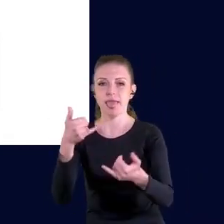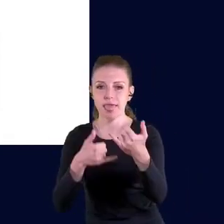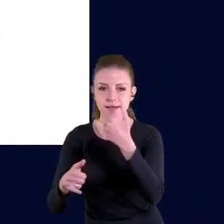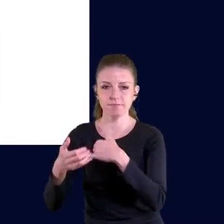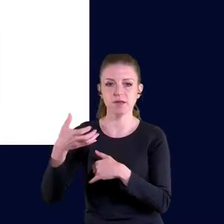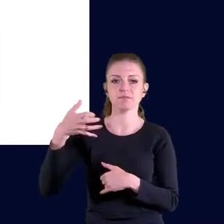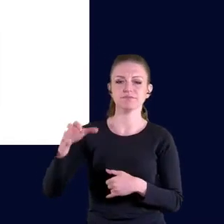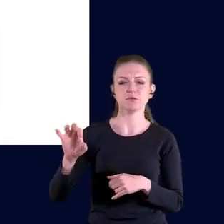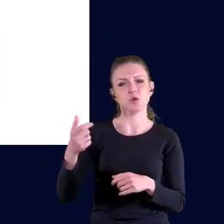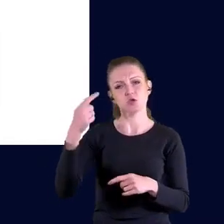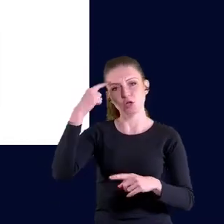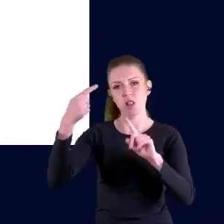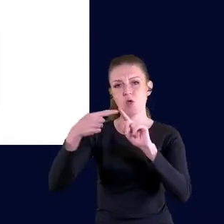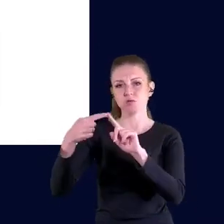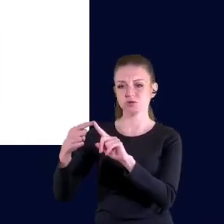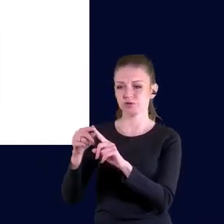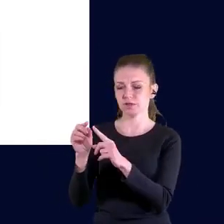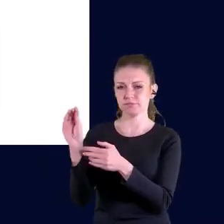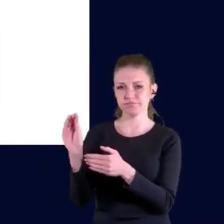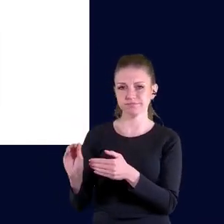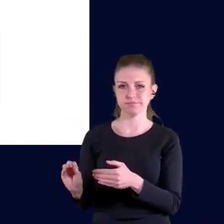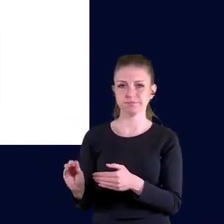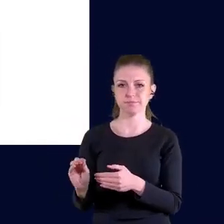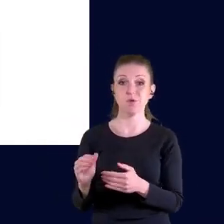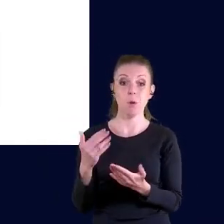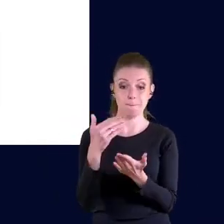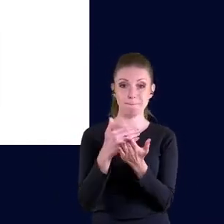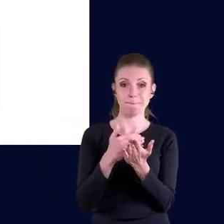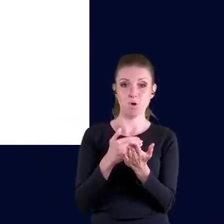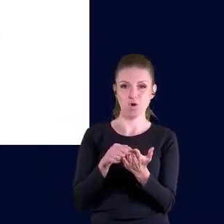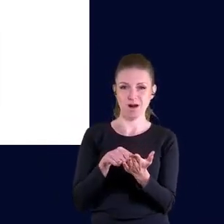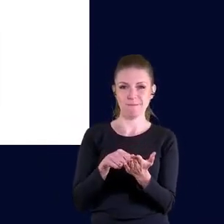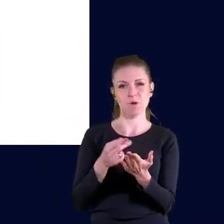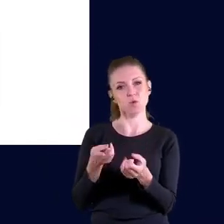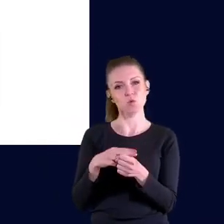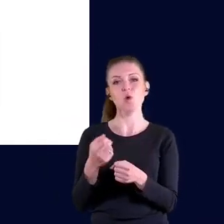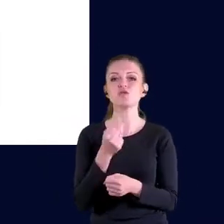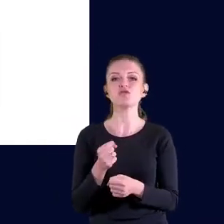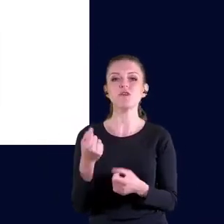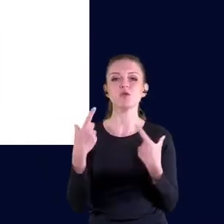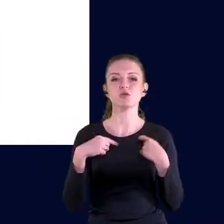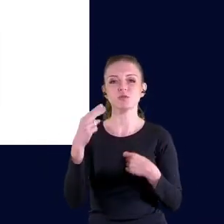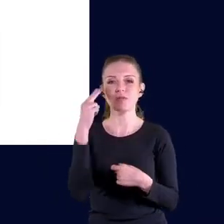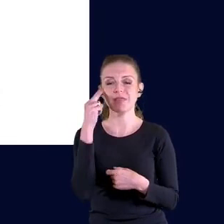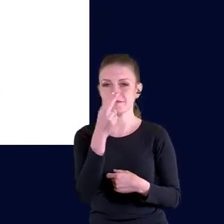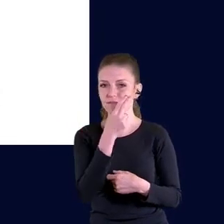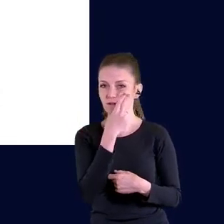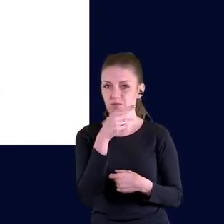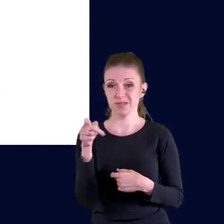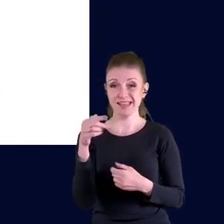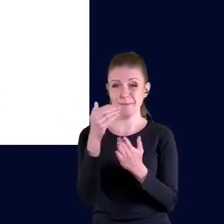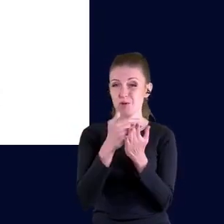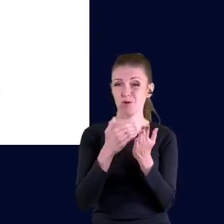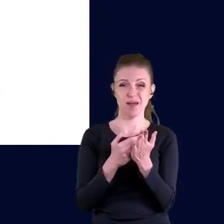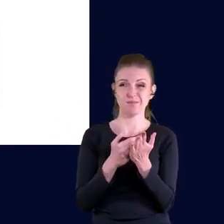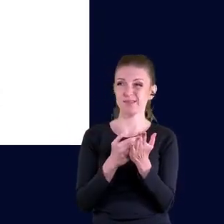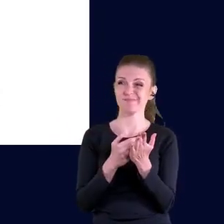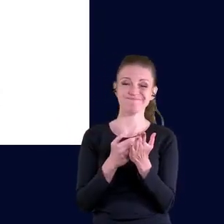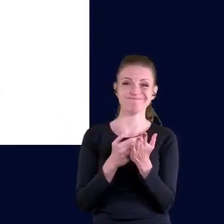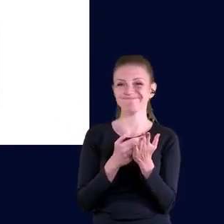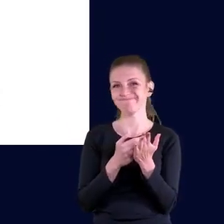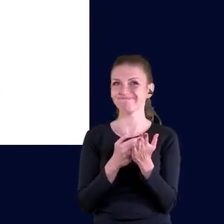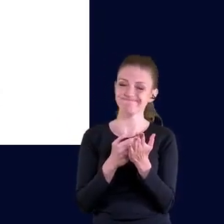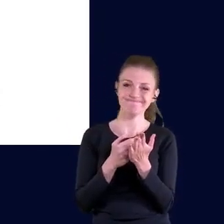logiczne z tego względu że programy których używają osoby niewidome one sobie z tym powiedziałabym